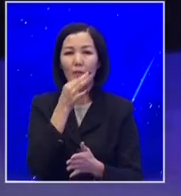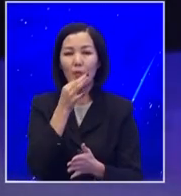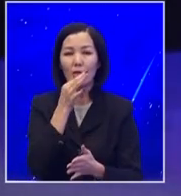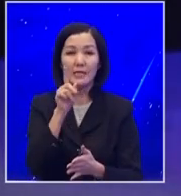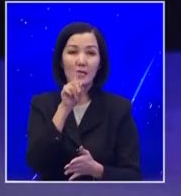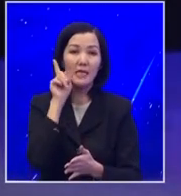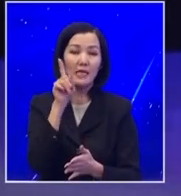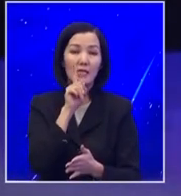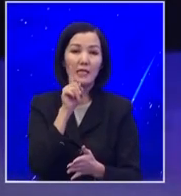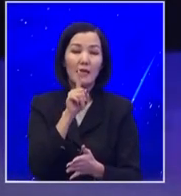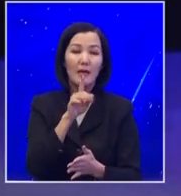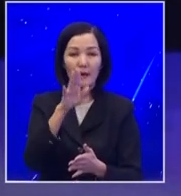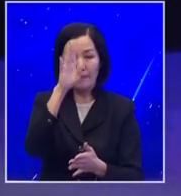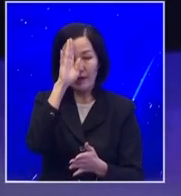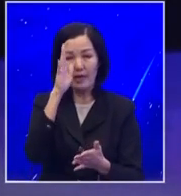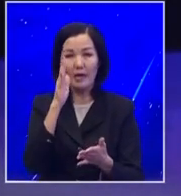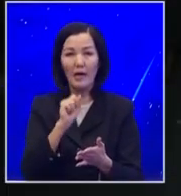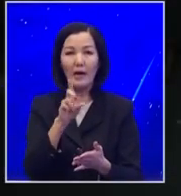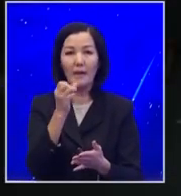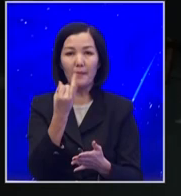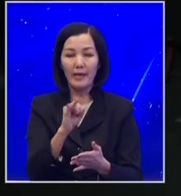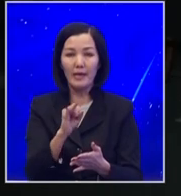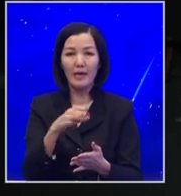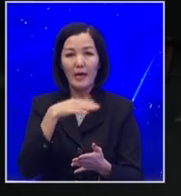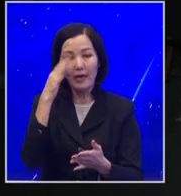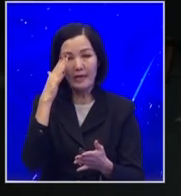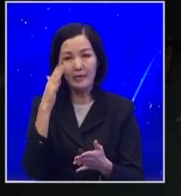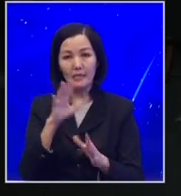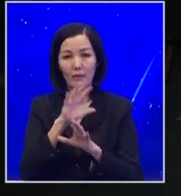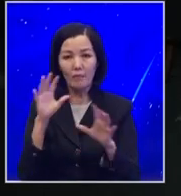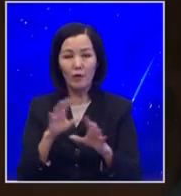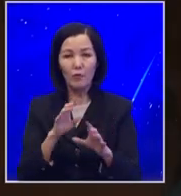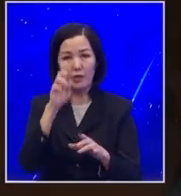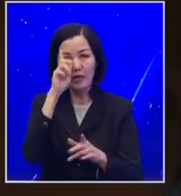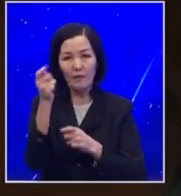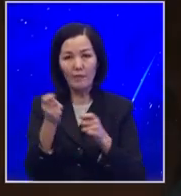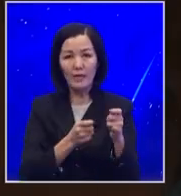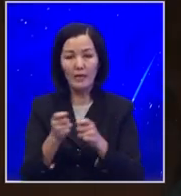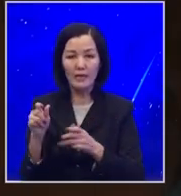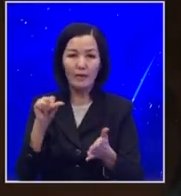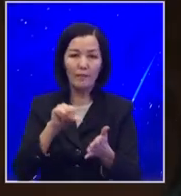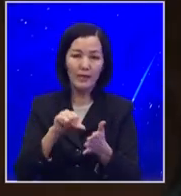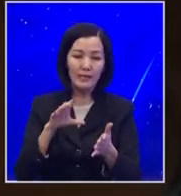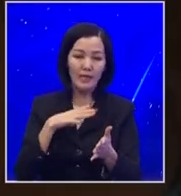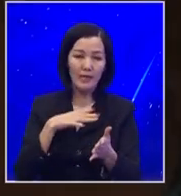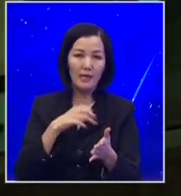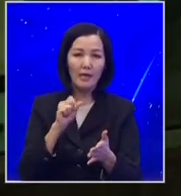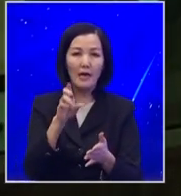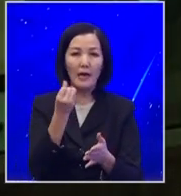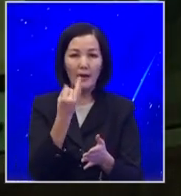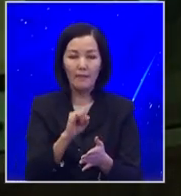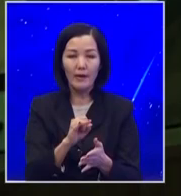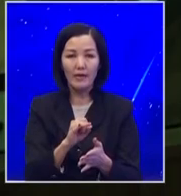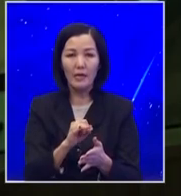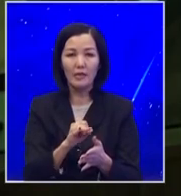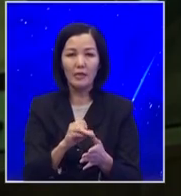шағы. Болмысы бөлек, дарыны ерек ұл, әкесінің баулуында ел билігіне араласып бастаған шағы. Абай Бөжей мен Майбасардың